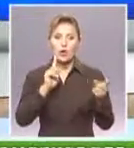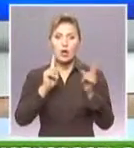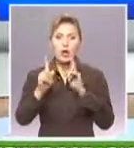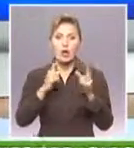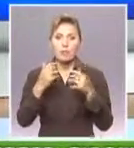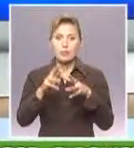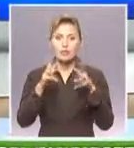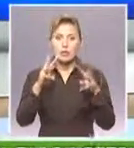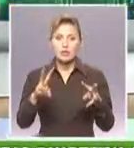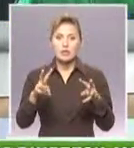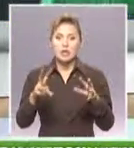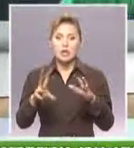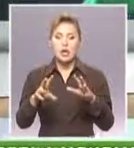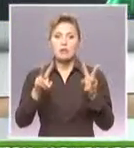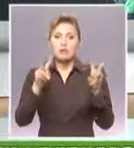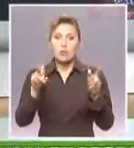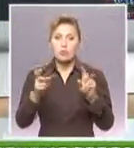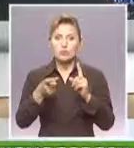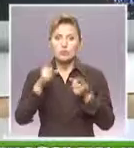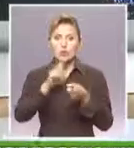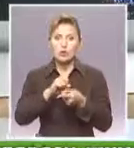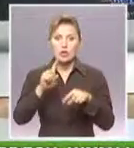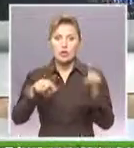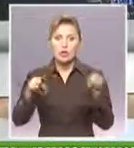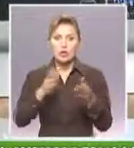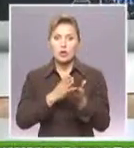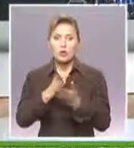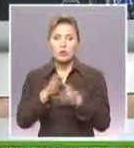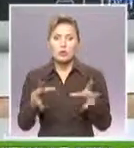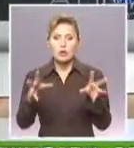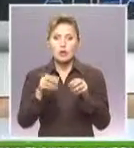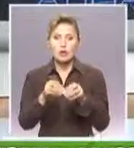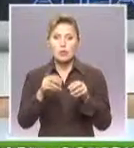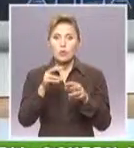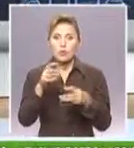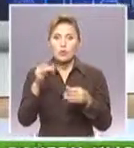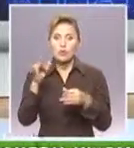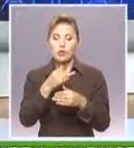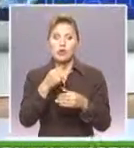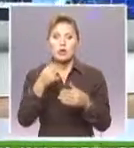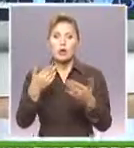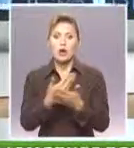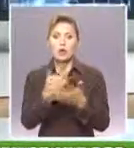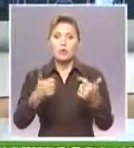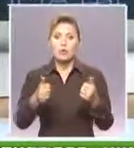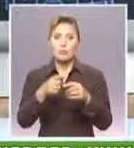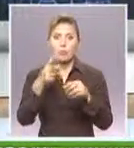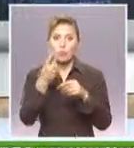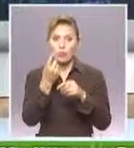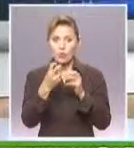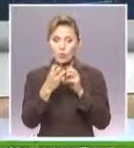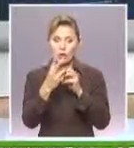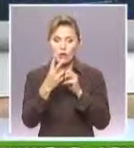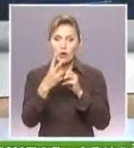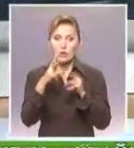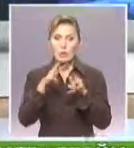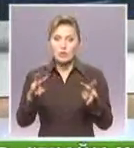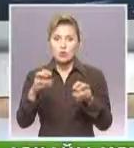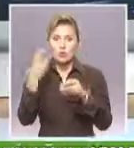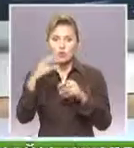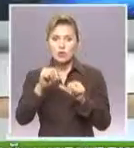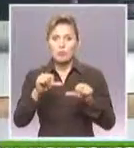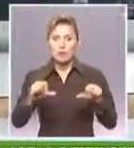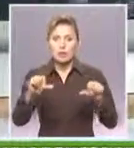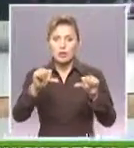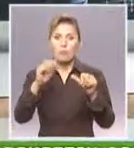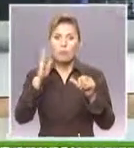отырысында министрліктердің атауын өзгертіп, кейбіреуінің қызметін біріктірді. Сөйтіп, жаңа құрылым 12 министрліктен және 30